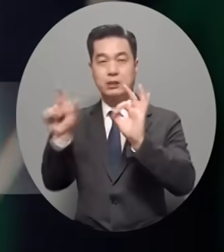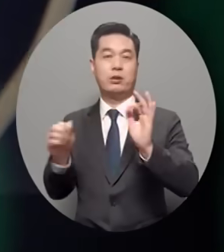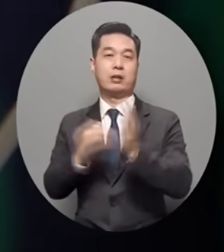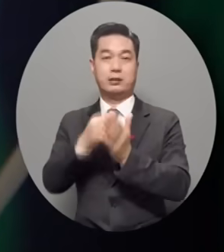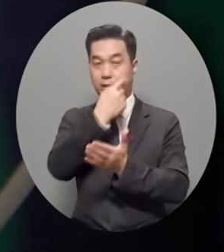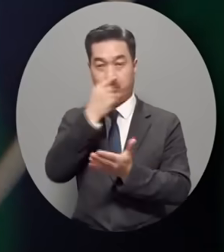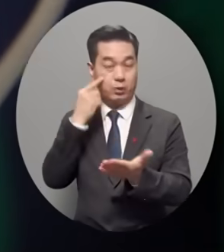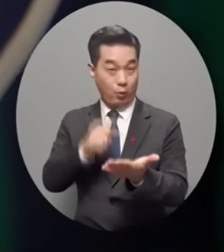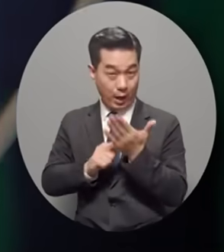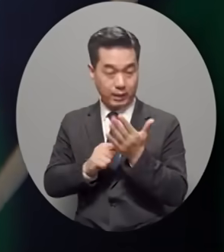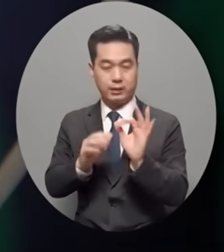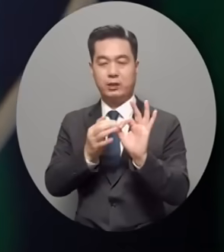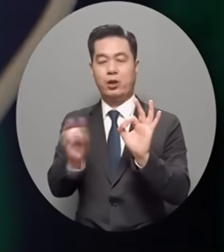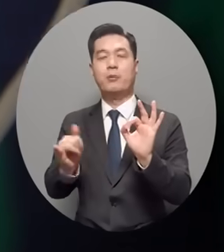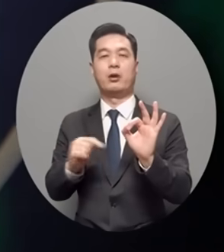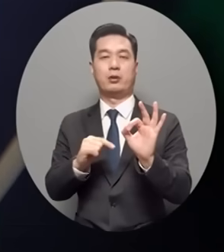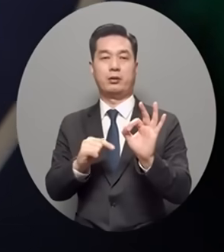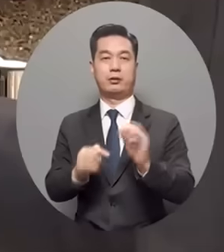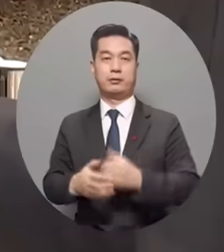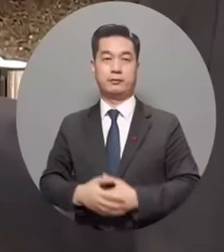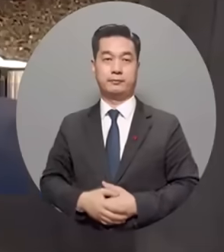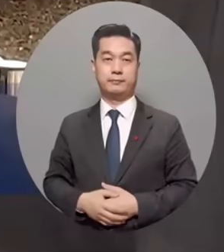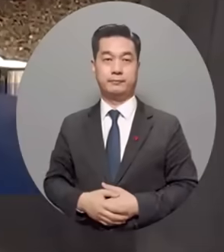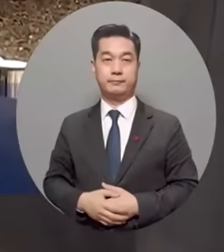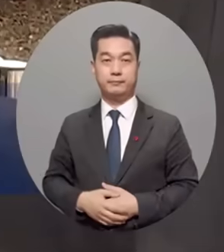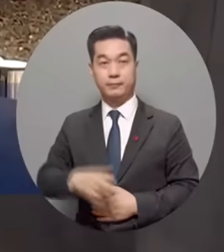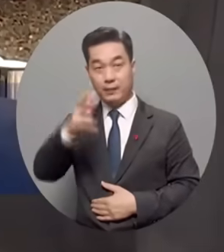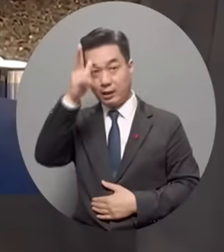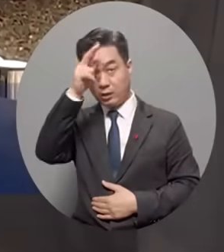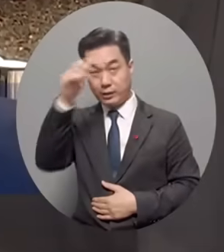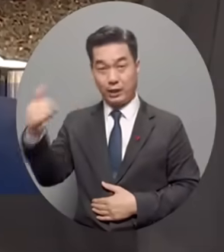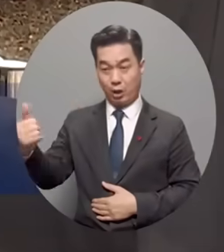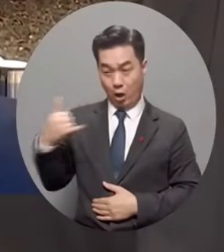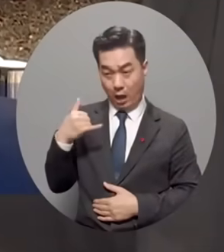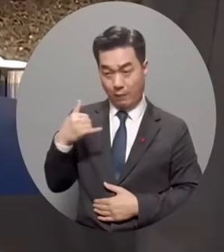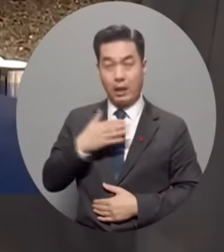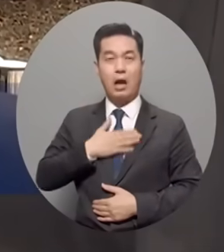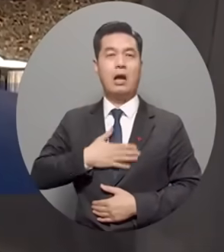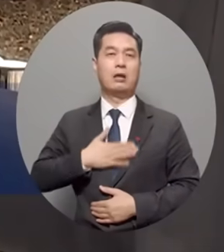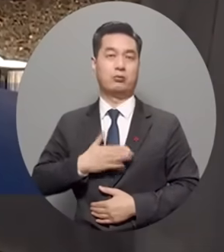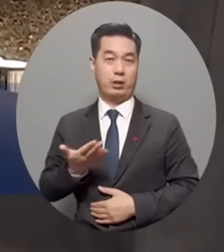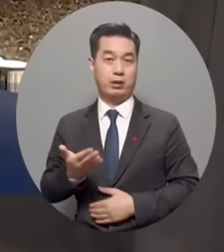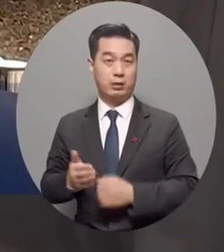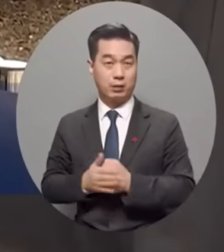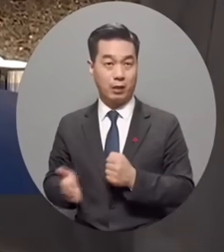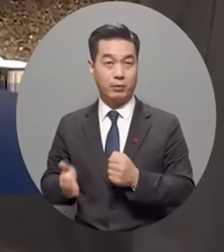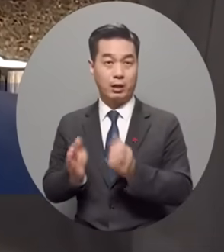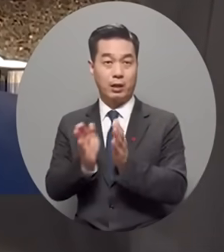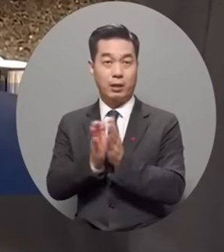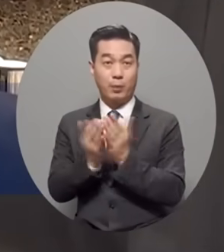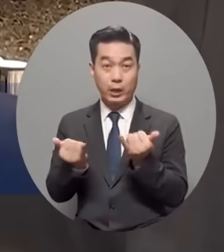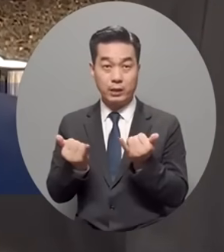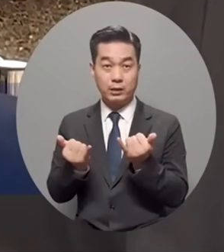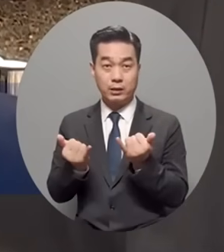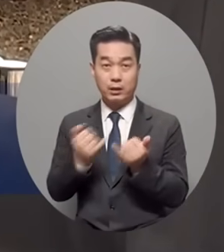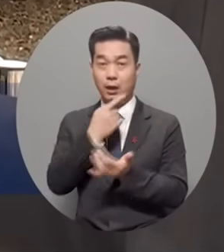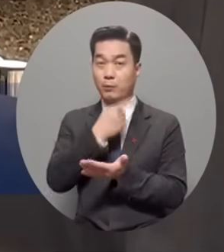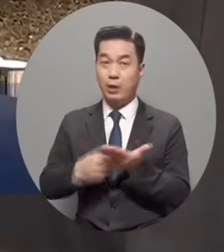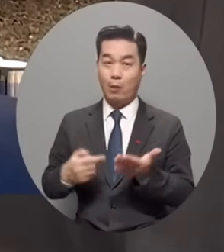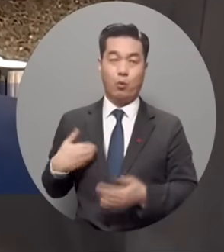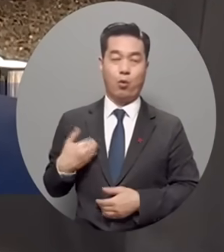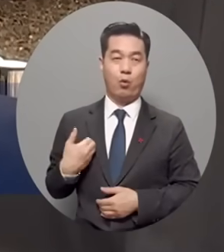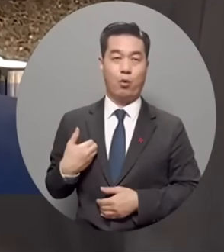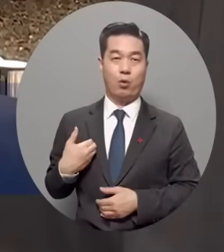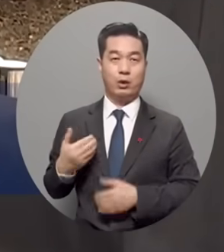피해자만 최소 10여 명입니다. 경찰에서 연락을 받고 알게 된 거라 일단 본인이 피해 입은지도 모르고 있다가